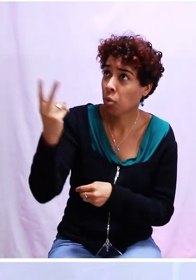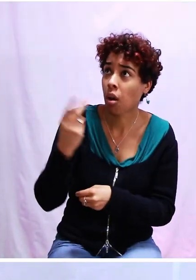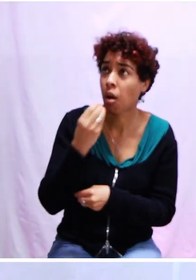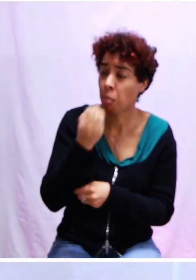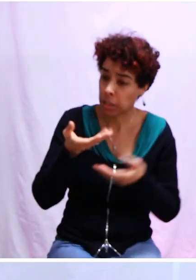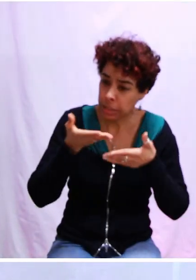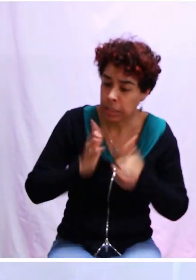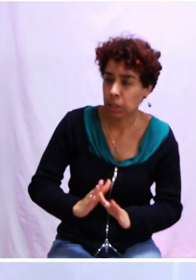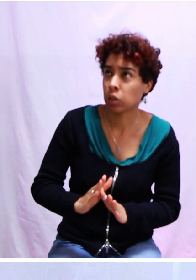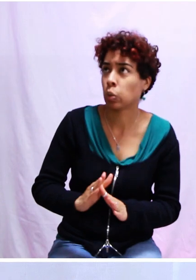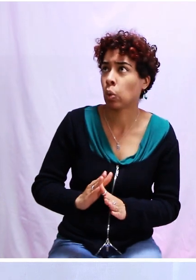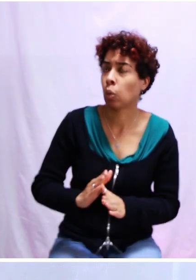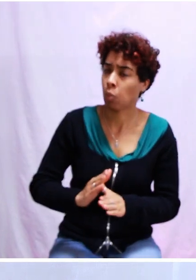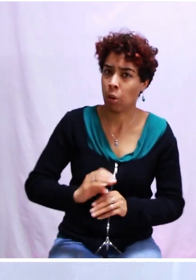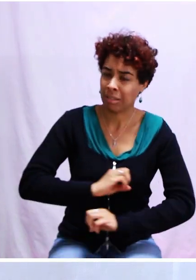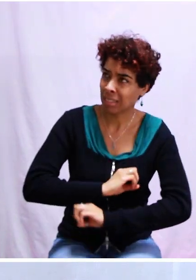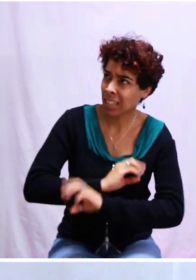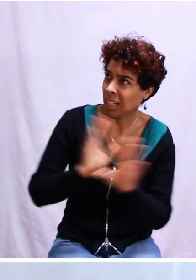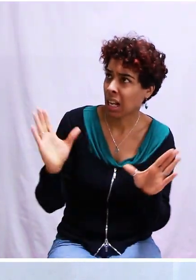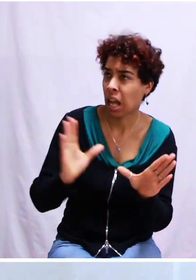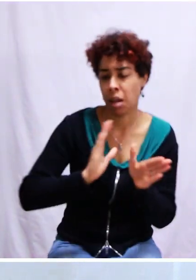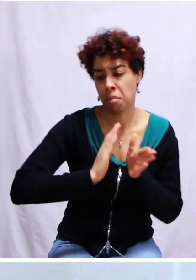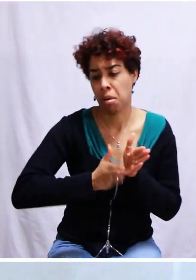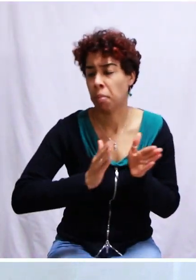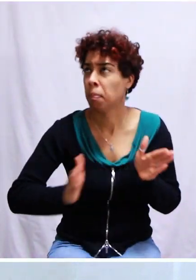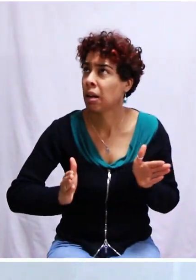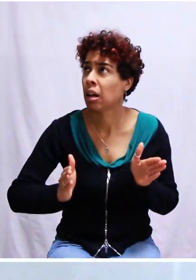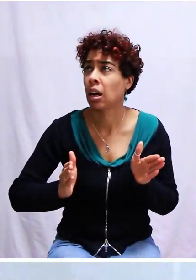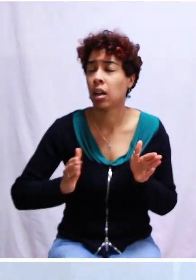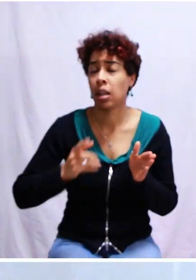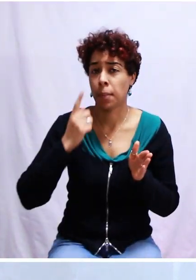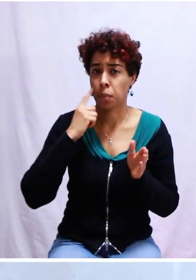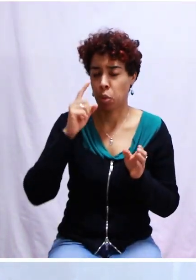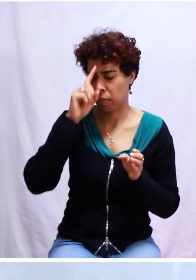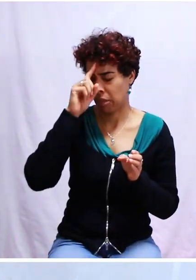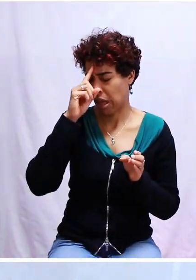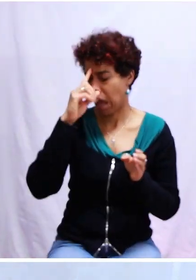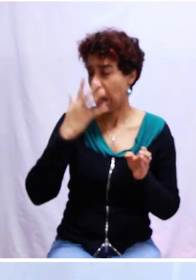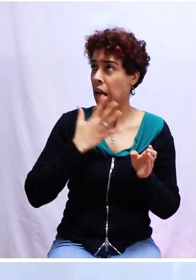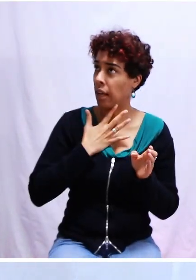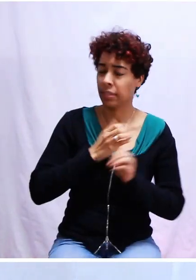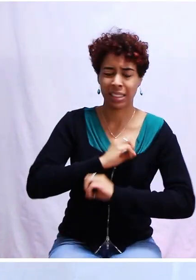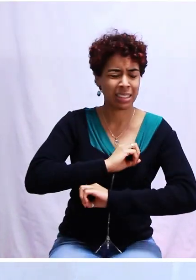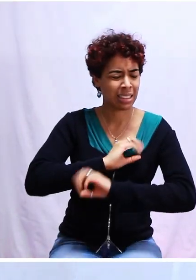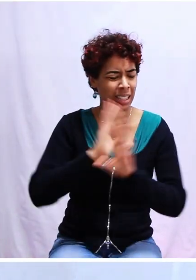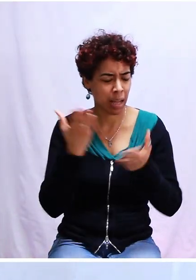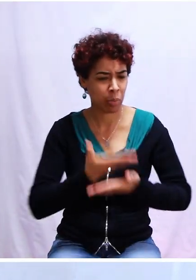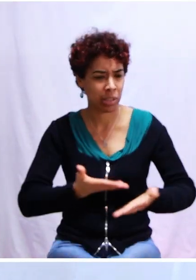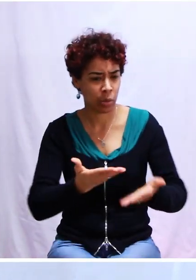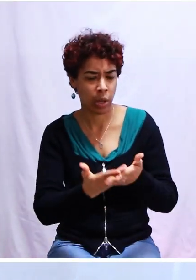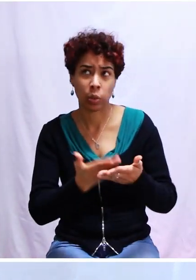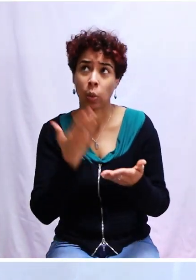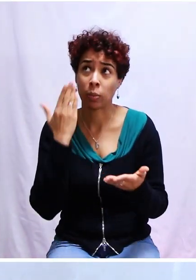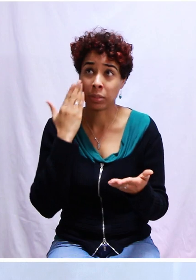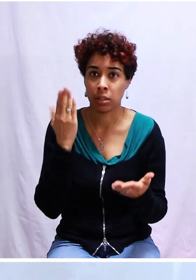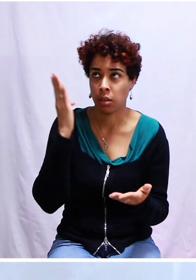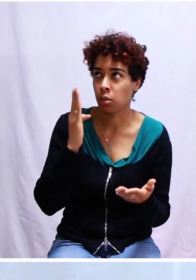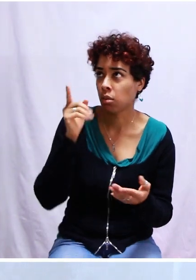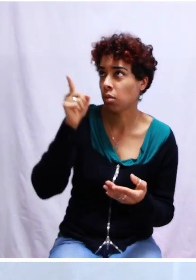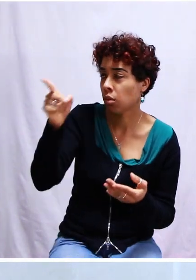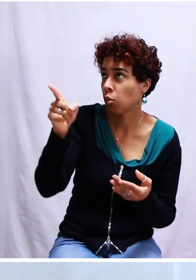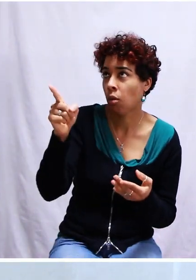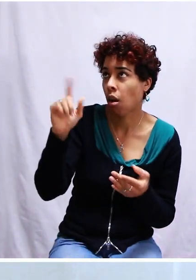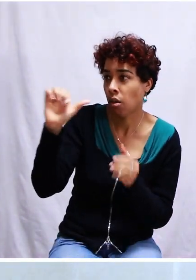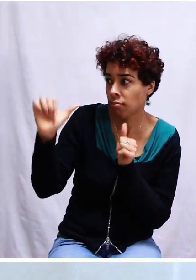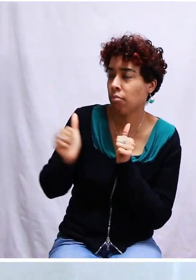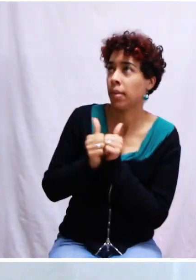bonnes décisions, pour trancher, pour avoir un avis éclairé dans telle ou telle situation, j'ai besoin que toi